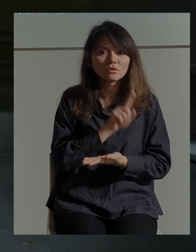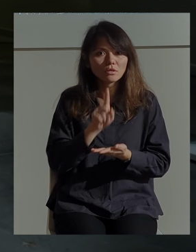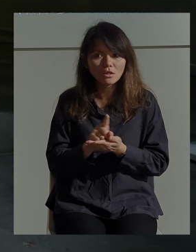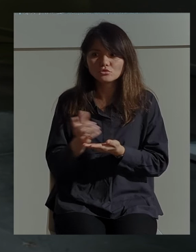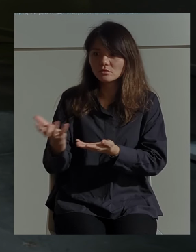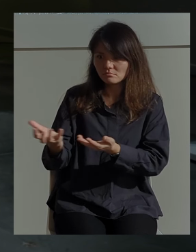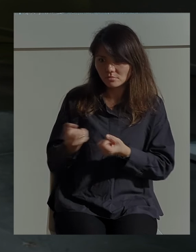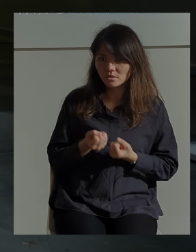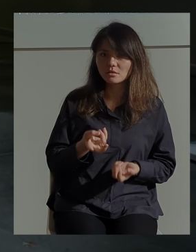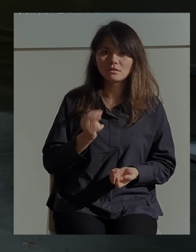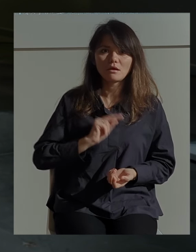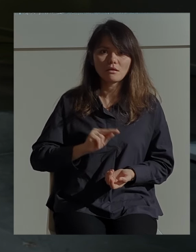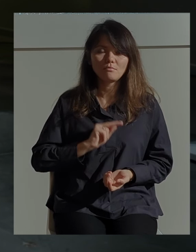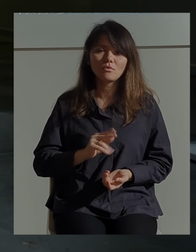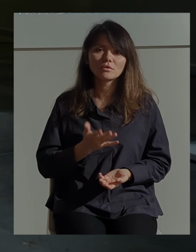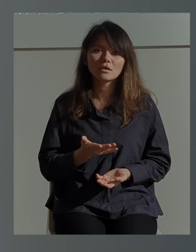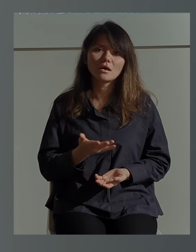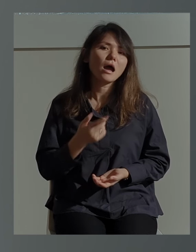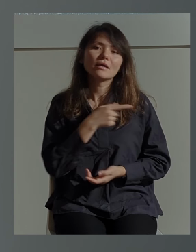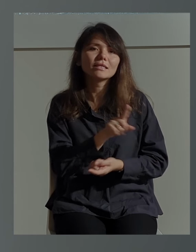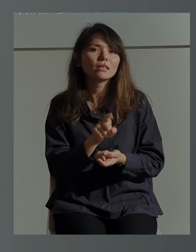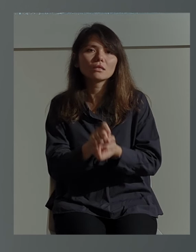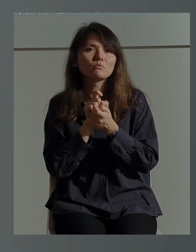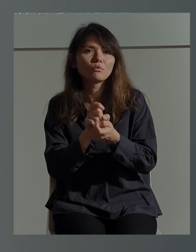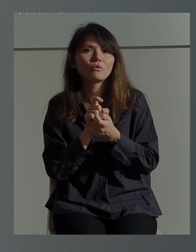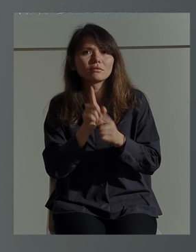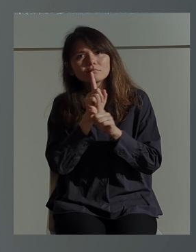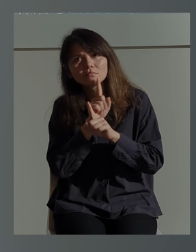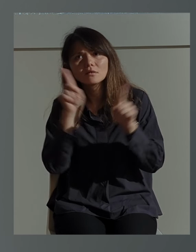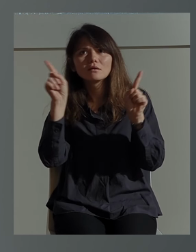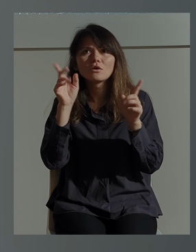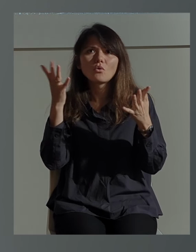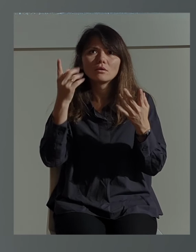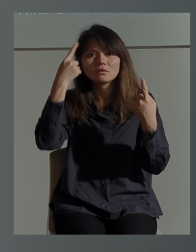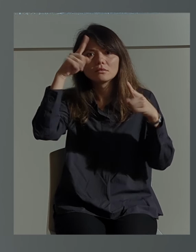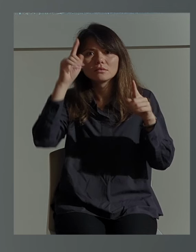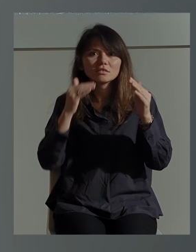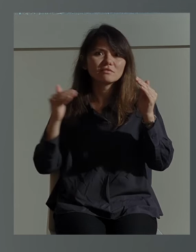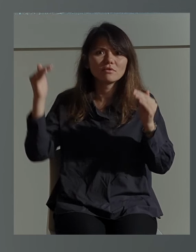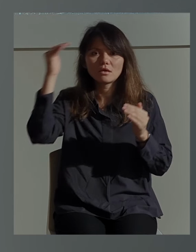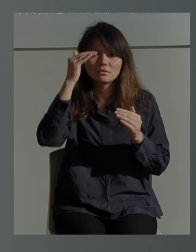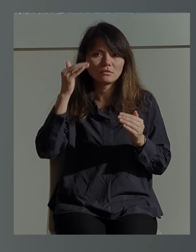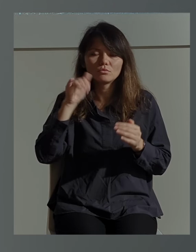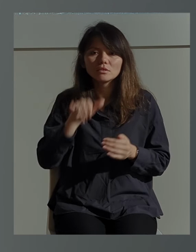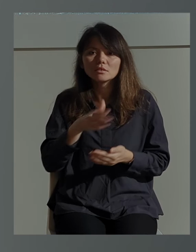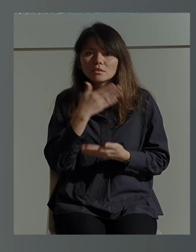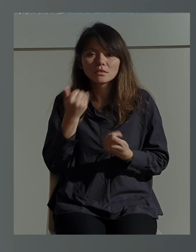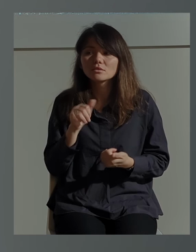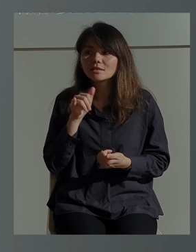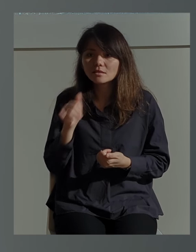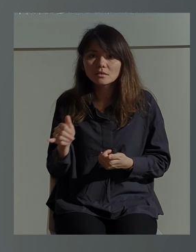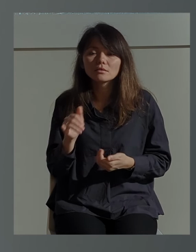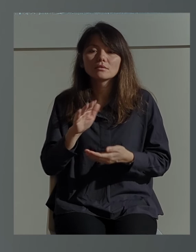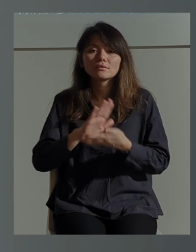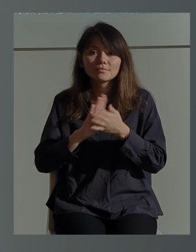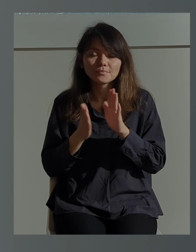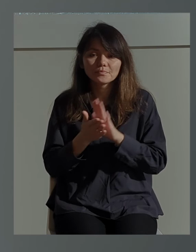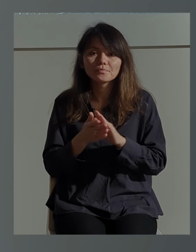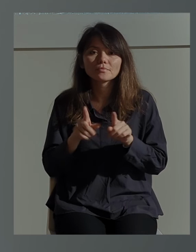принимать его на работу то есть они не борются за что-то такое Сверхъестественное у них нет какой-то революционной ставки их ставка это